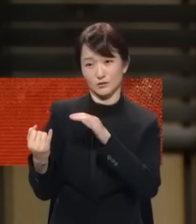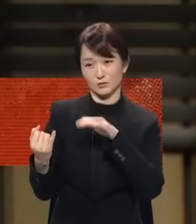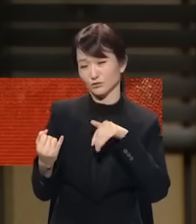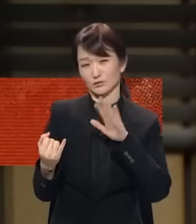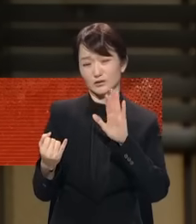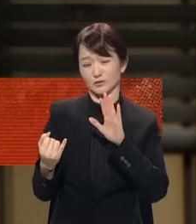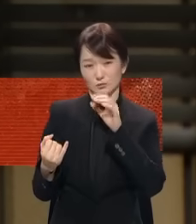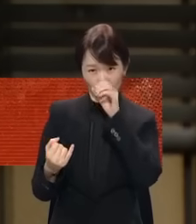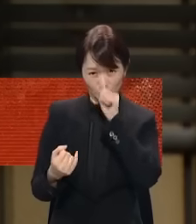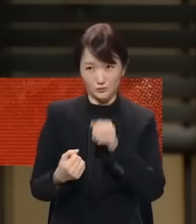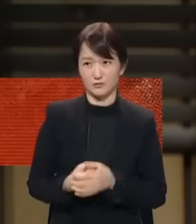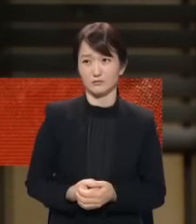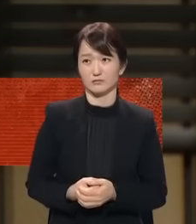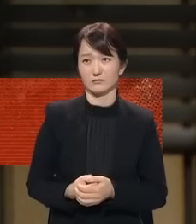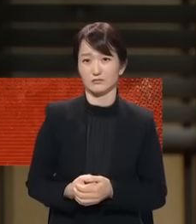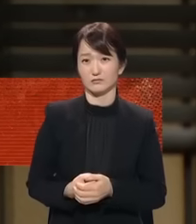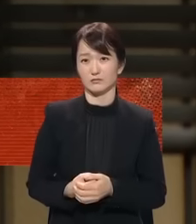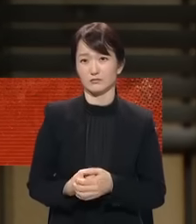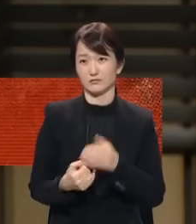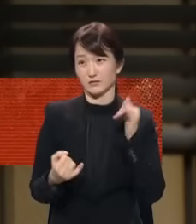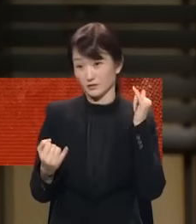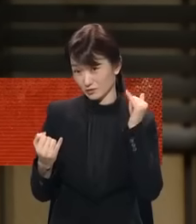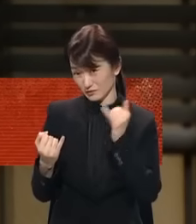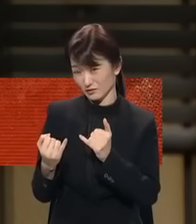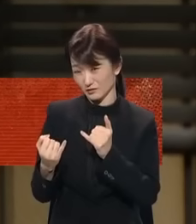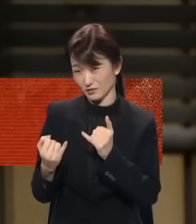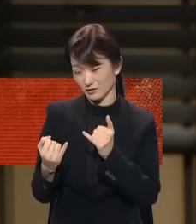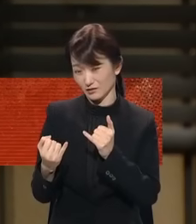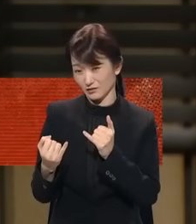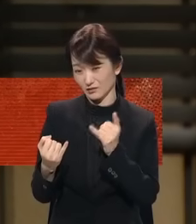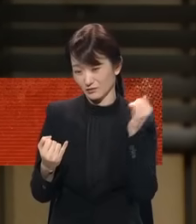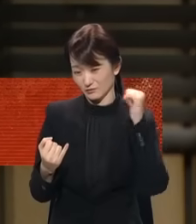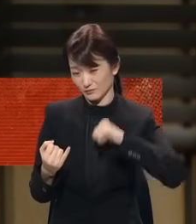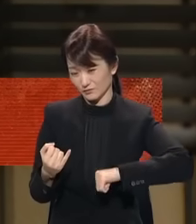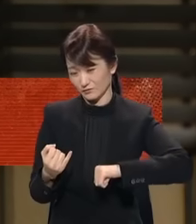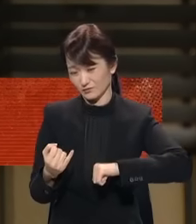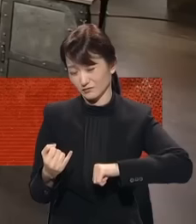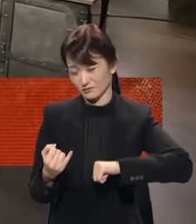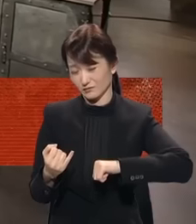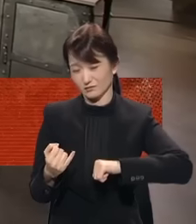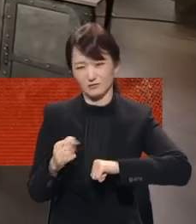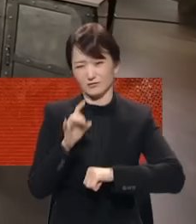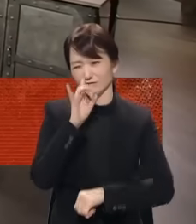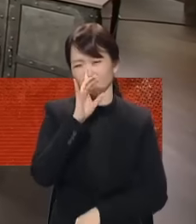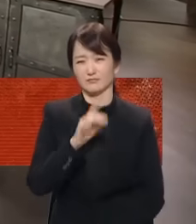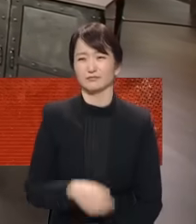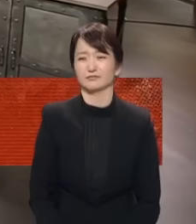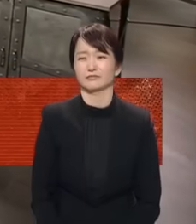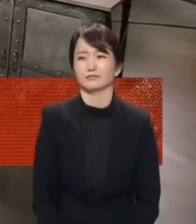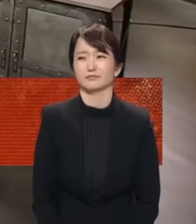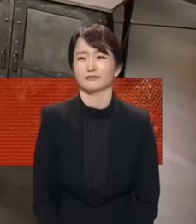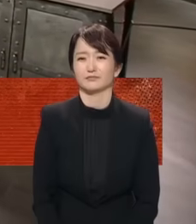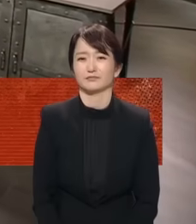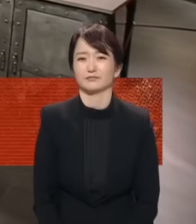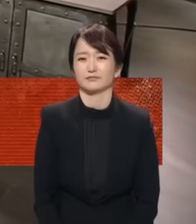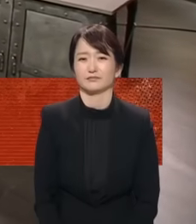상황에서 번복할 수가 있을까 싶어서. 아, 만약에 듭니다. 불렀는데 응하지 않는다 며느리가. 저도 그럼 전쟁이다. 이상할 것 같아요. 아,